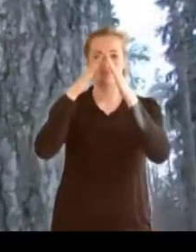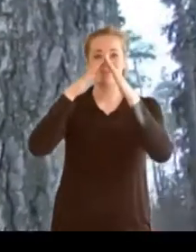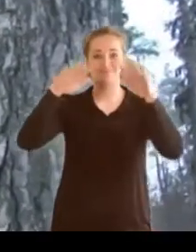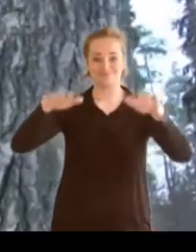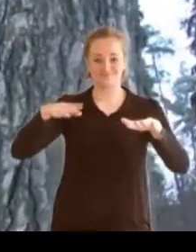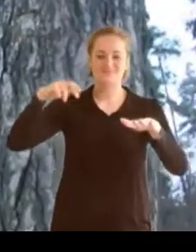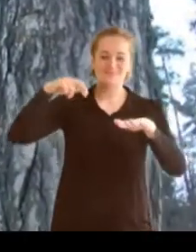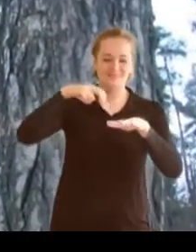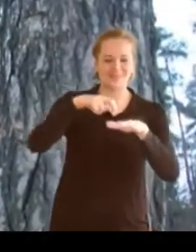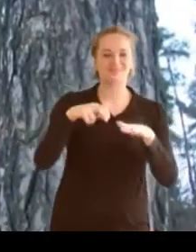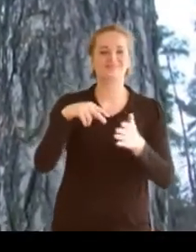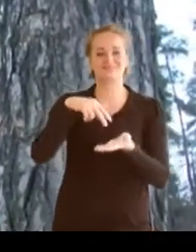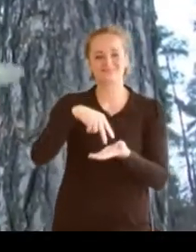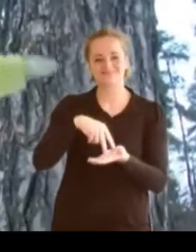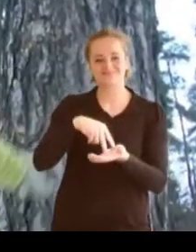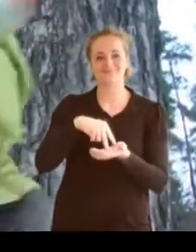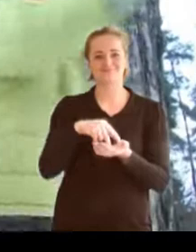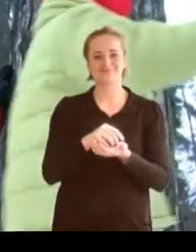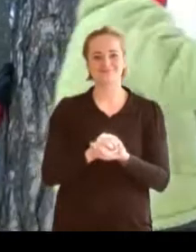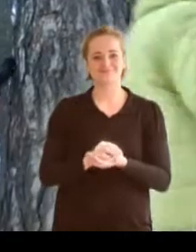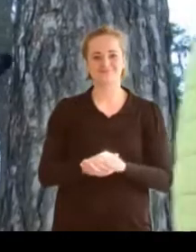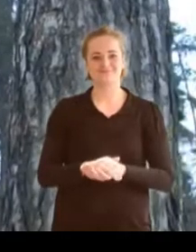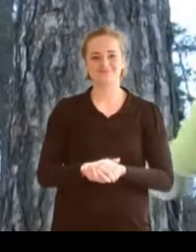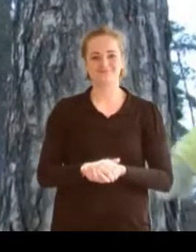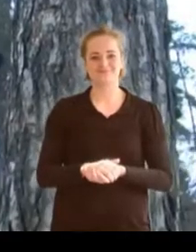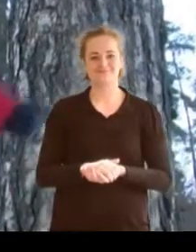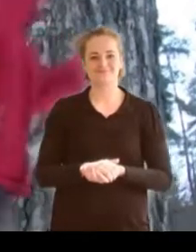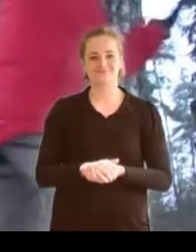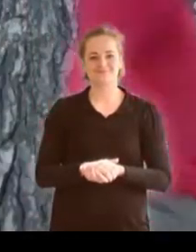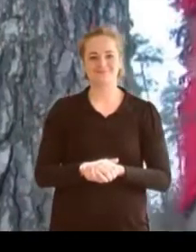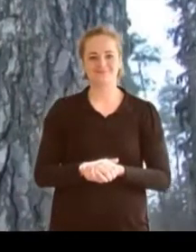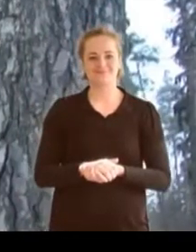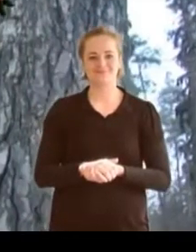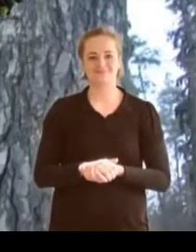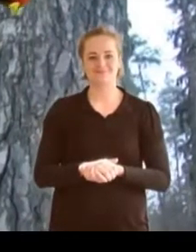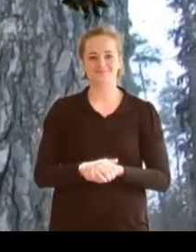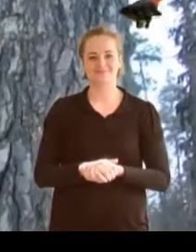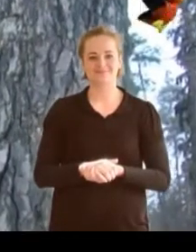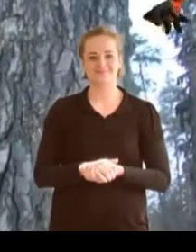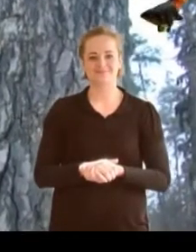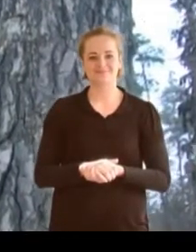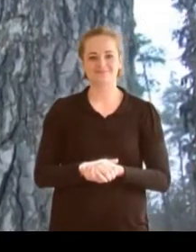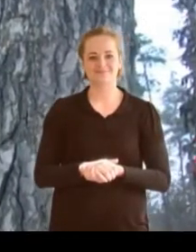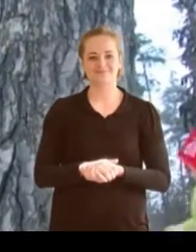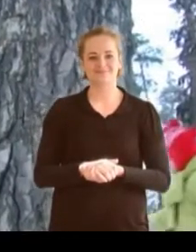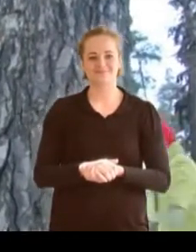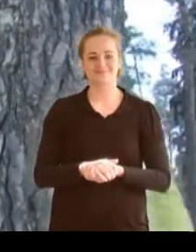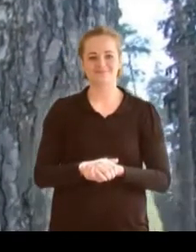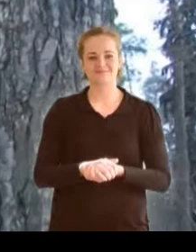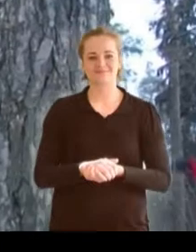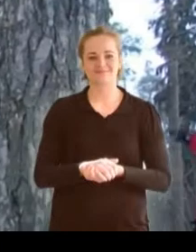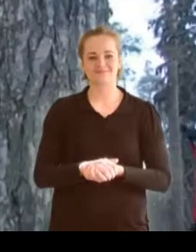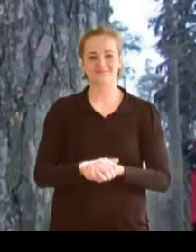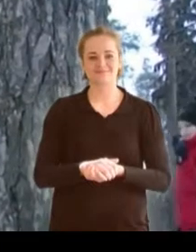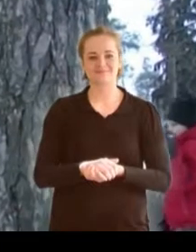Mojuodami rankytėmis lyg sparniukais, Vaikai linksmai skraidė kartu